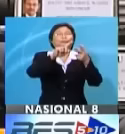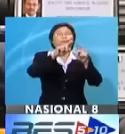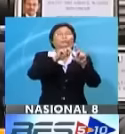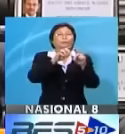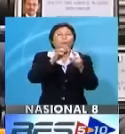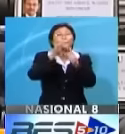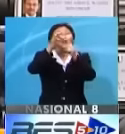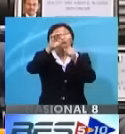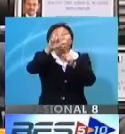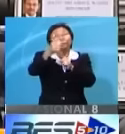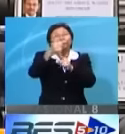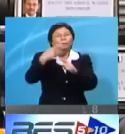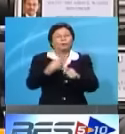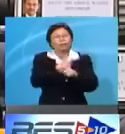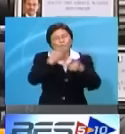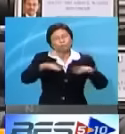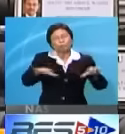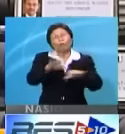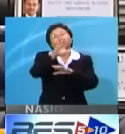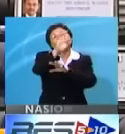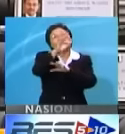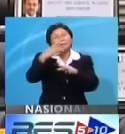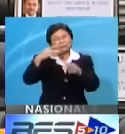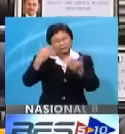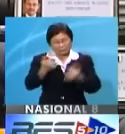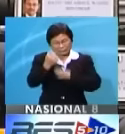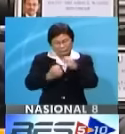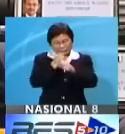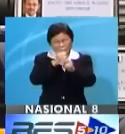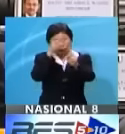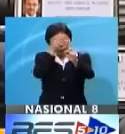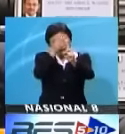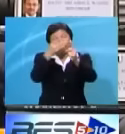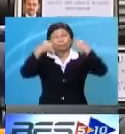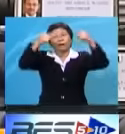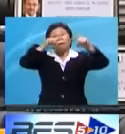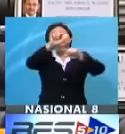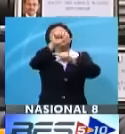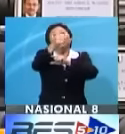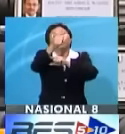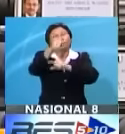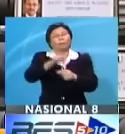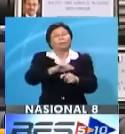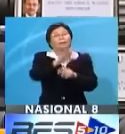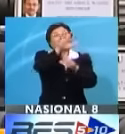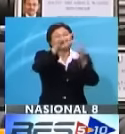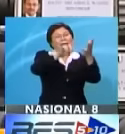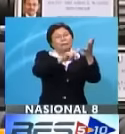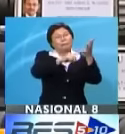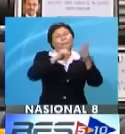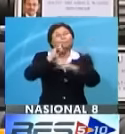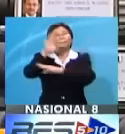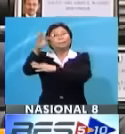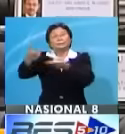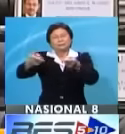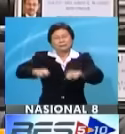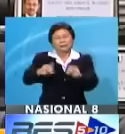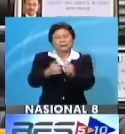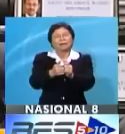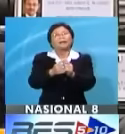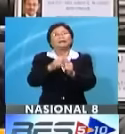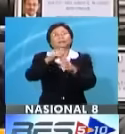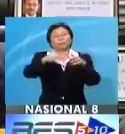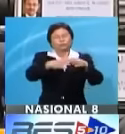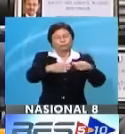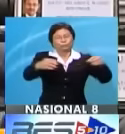sudah buat 9, tahun ini kita nak capai package ke-10. Kelima, kita nak ada perjanjian dengan Jepun